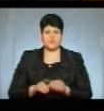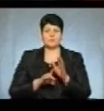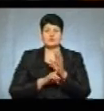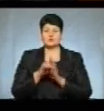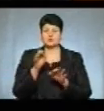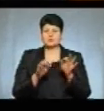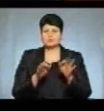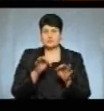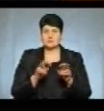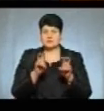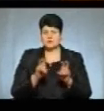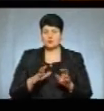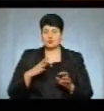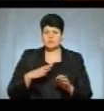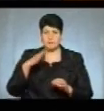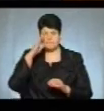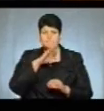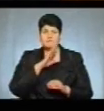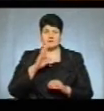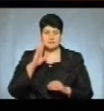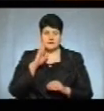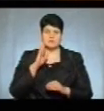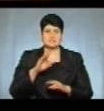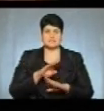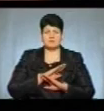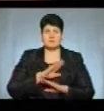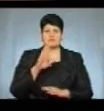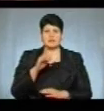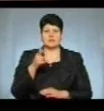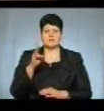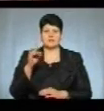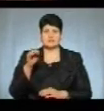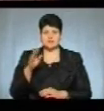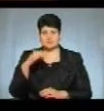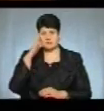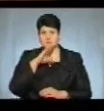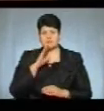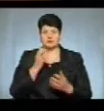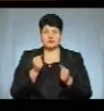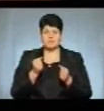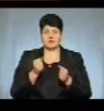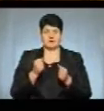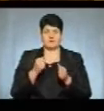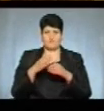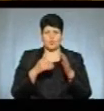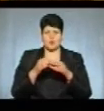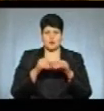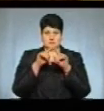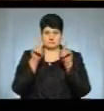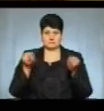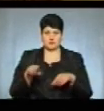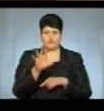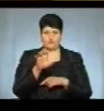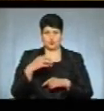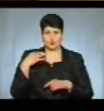судового засідання очікують батьки загиблого Віталія Гнатишина. Батько тримає у руках портрет сина. З ним приходить